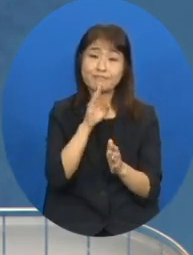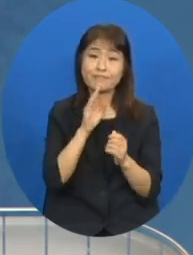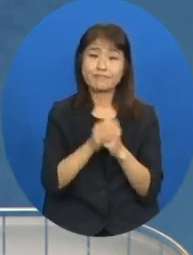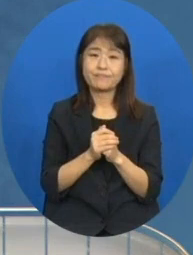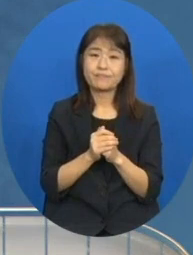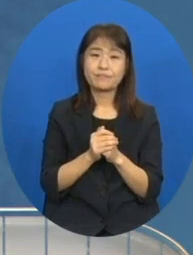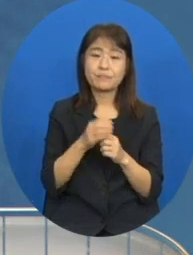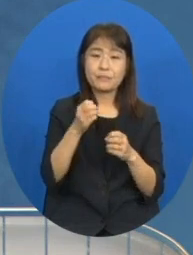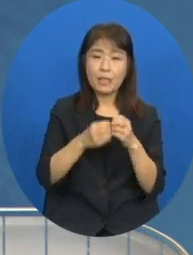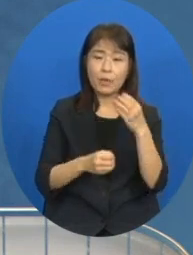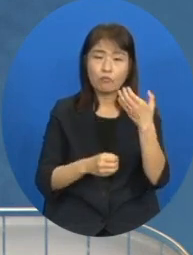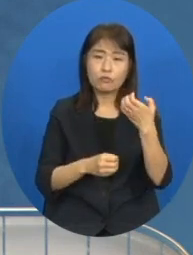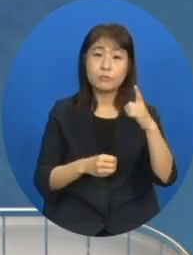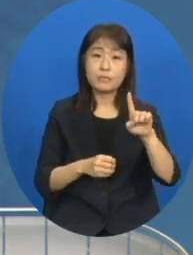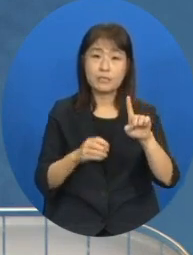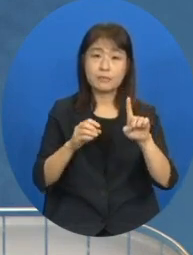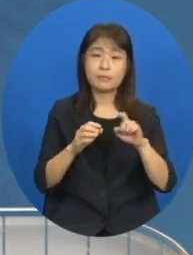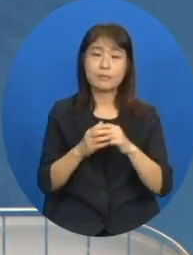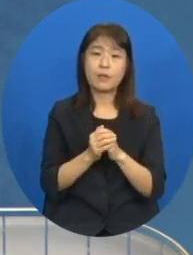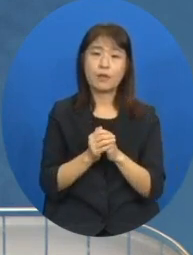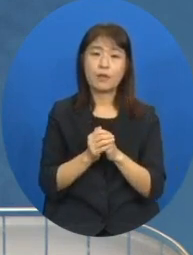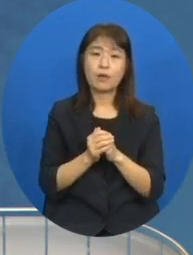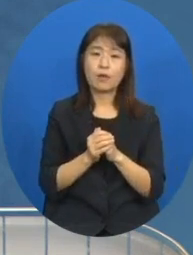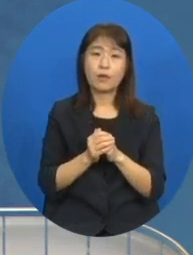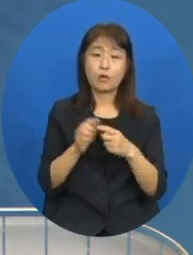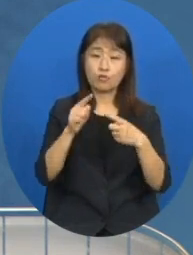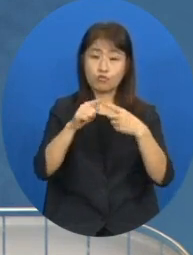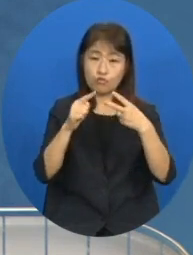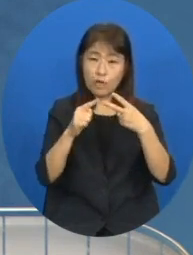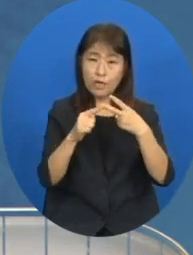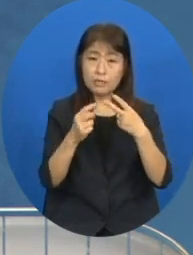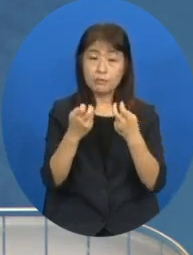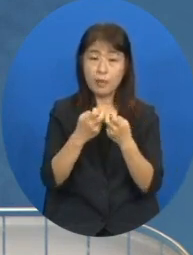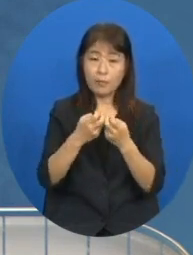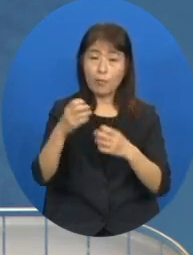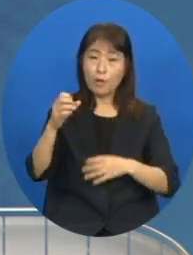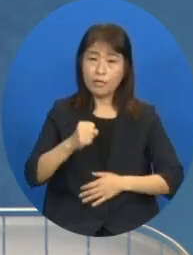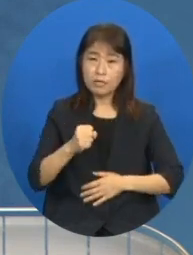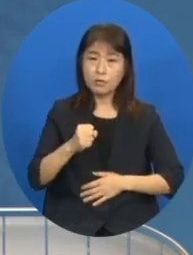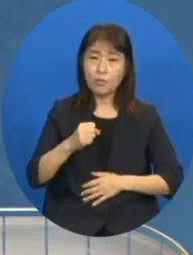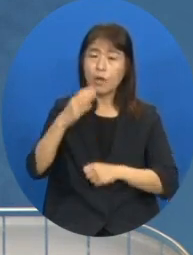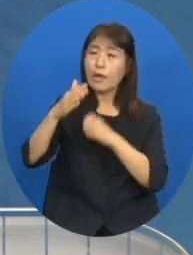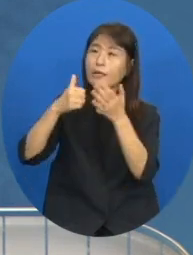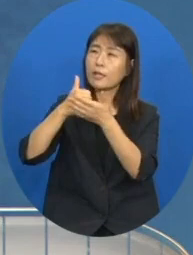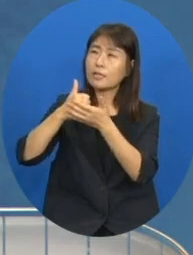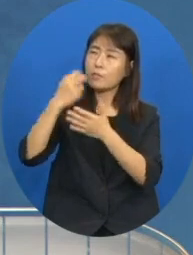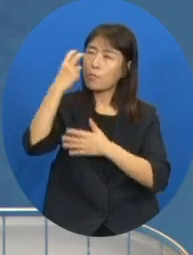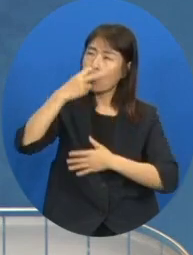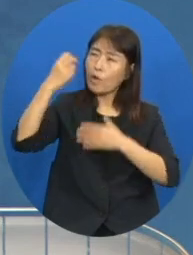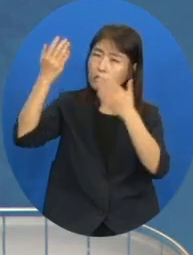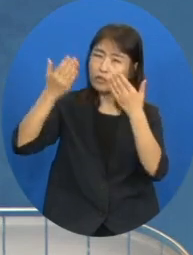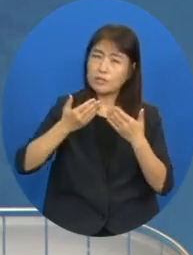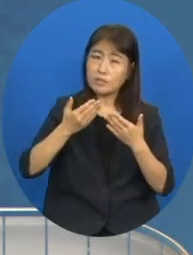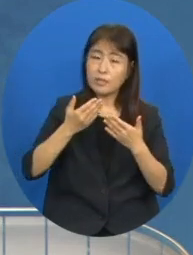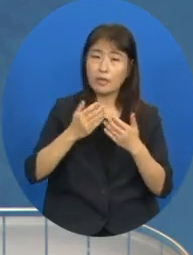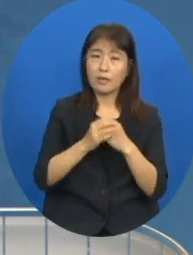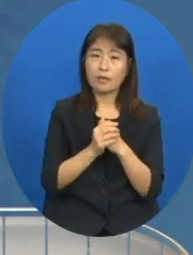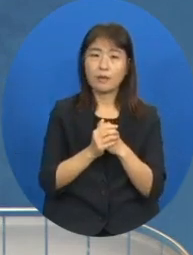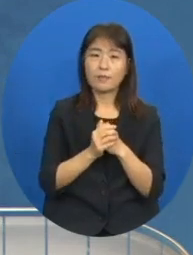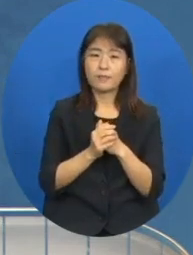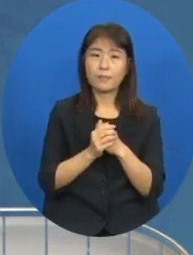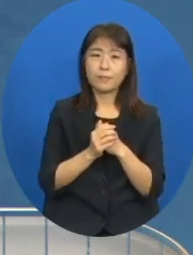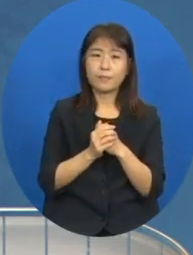시편 91편은 하나님께서 우리를 두 가지 방법으로 보호해 주신다고 말씀합니다. 하나는